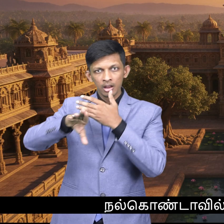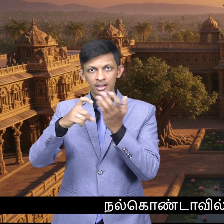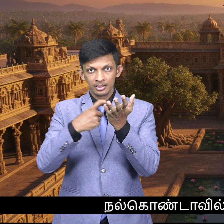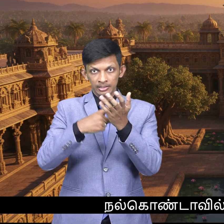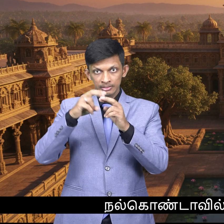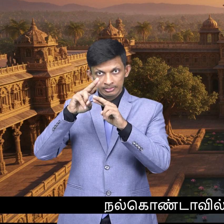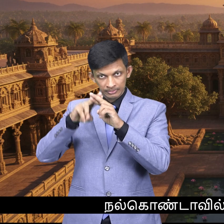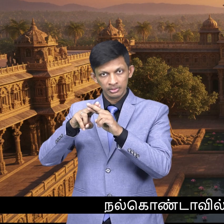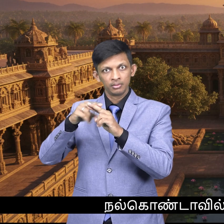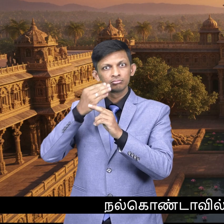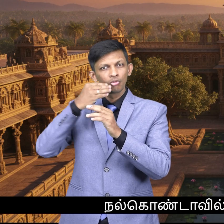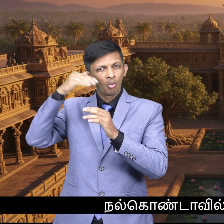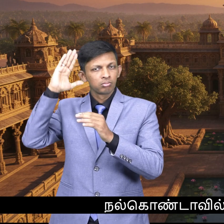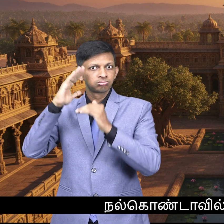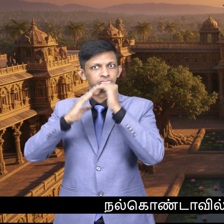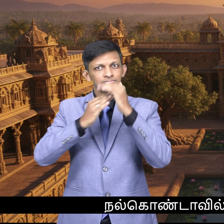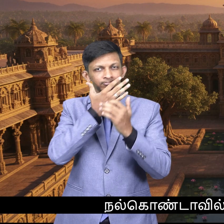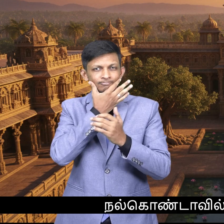நல்கொண்டாவில் ரச்சகொண்டா கோட்டை,